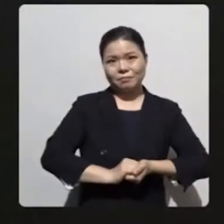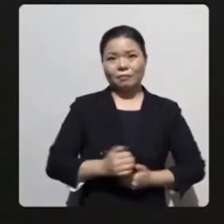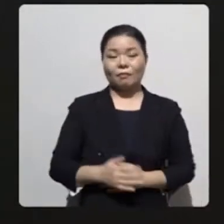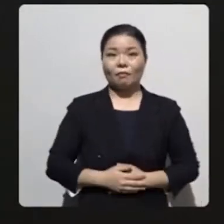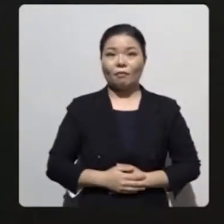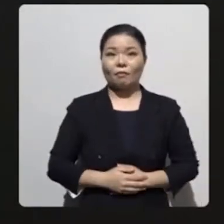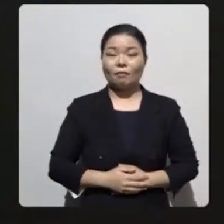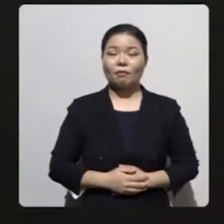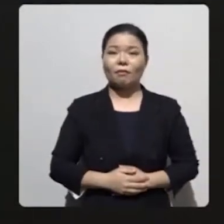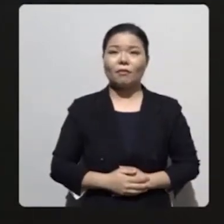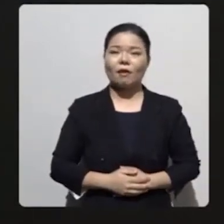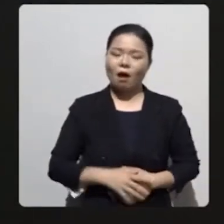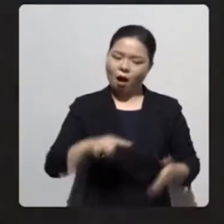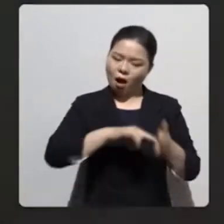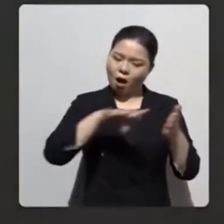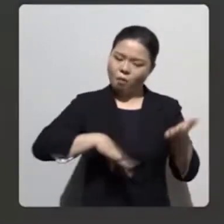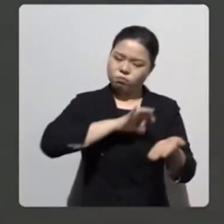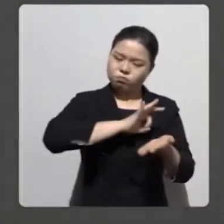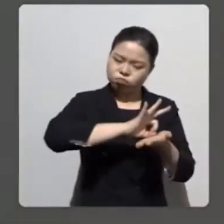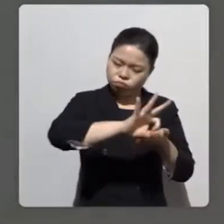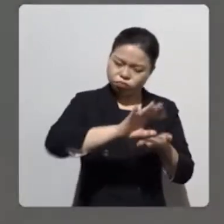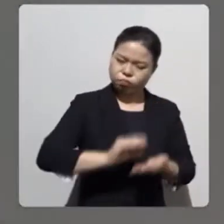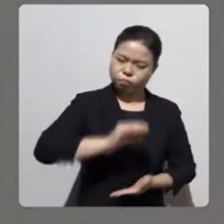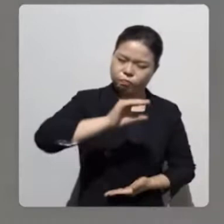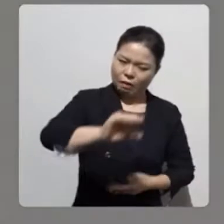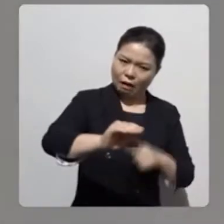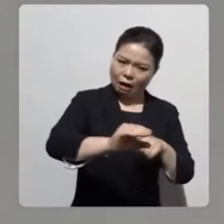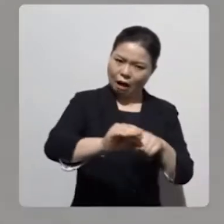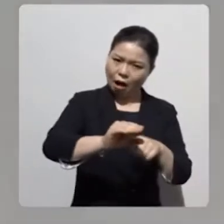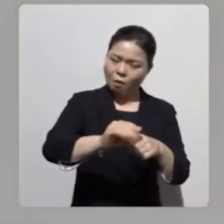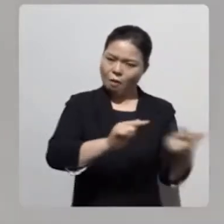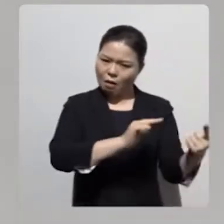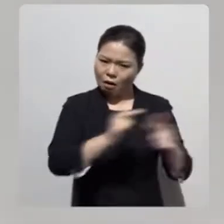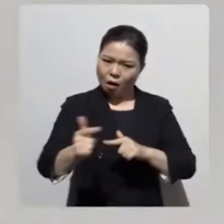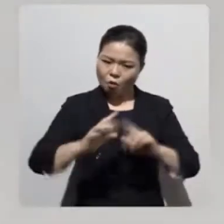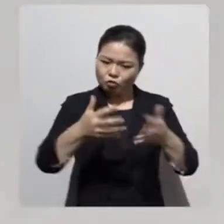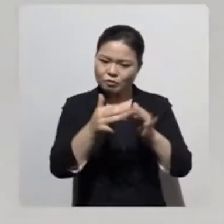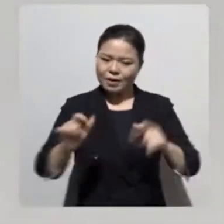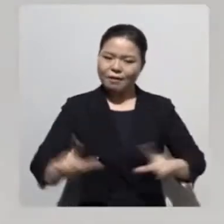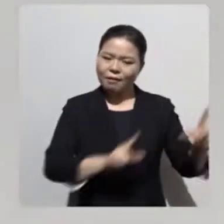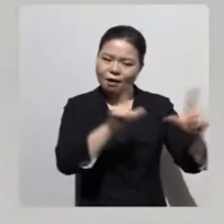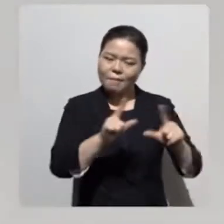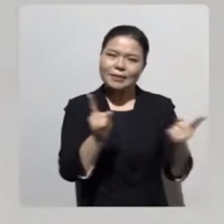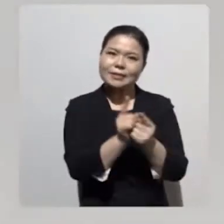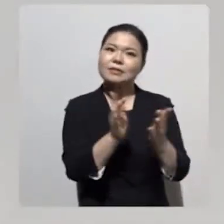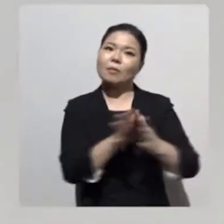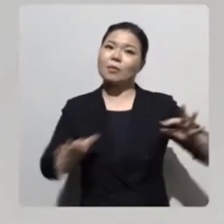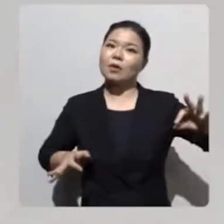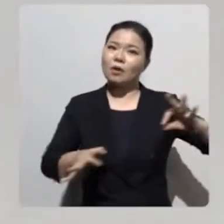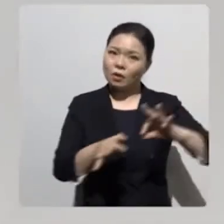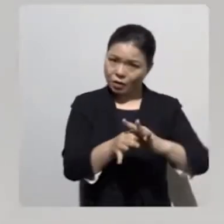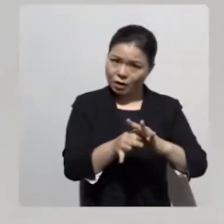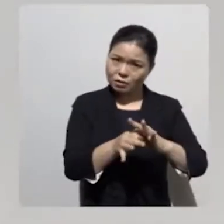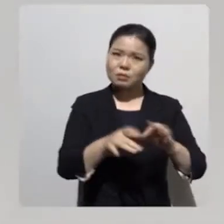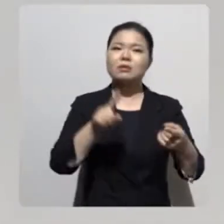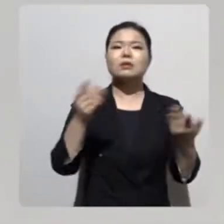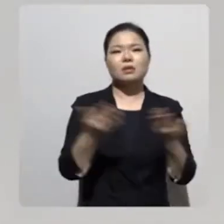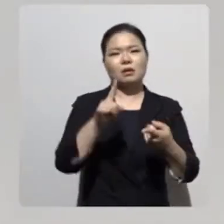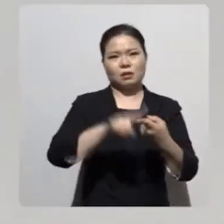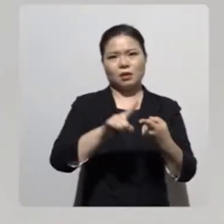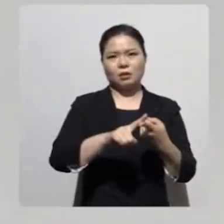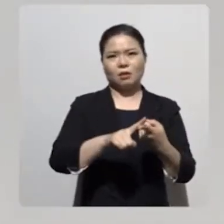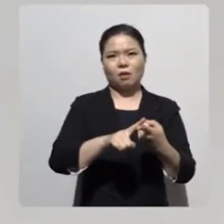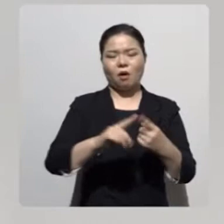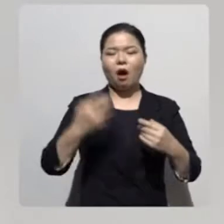막대한 세금이 투입되고 국민의 삶에 직결되는 여러 정책을 감사원으로서는 사전에 막을 수